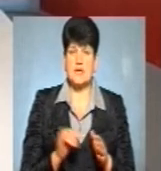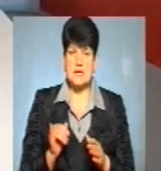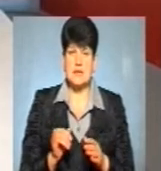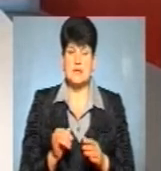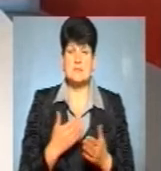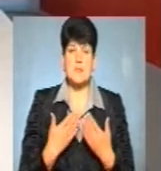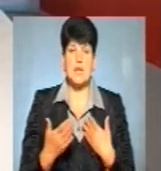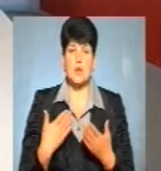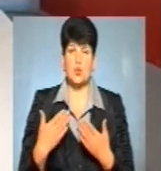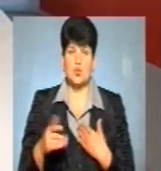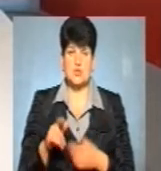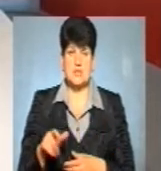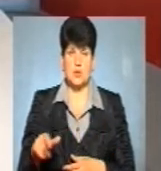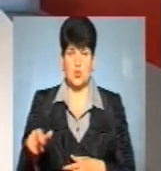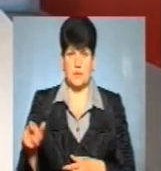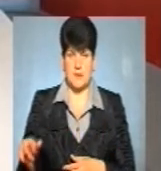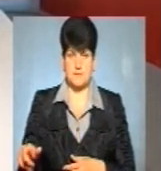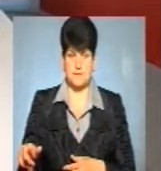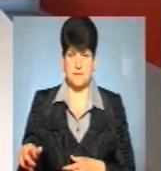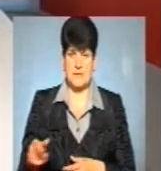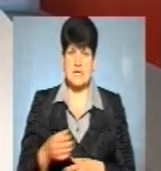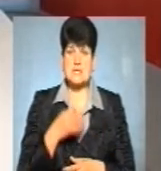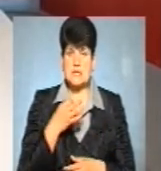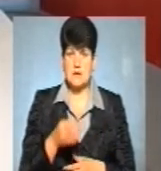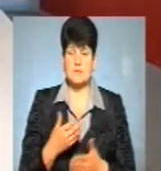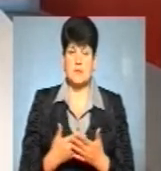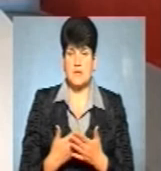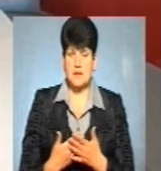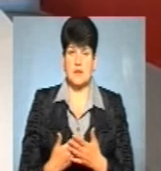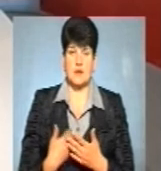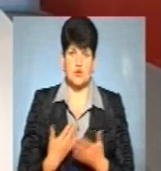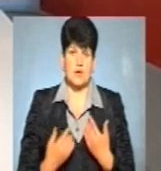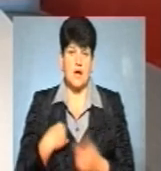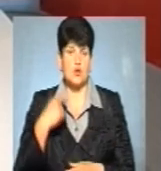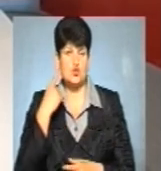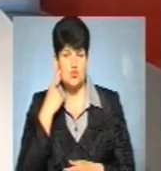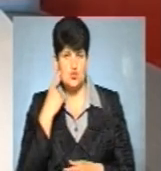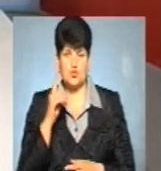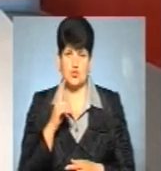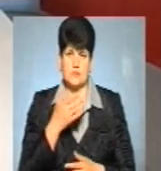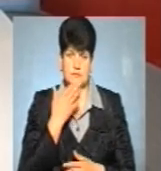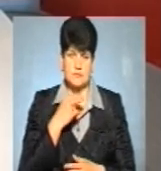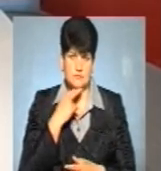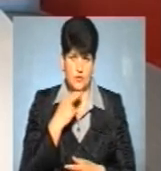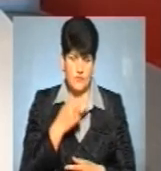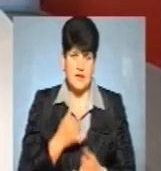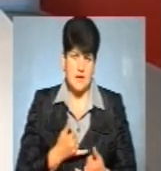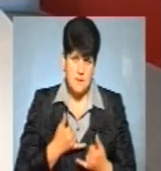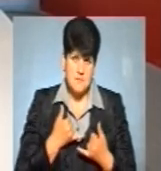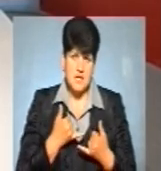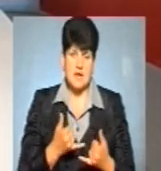безпосередньо спілкуюся з людьми. І, скажімо, якщо десь я чую, що не є достатня увага, я приділяю